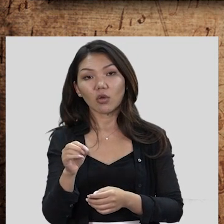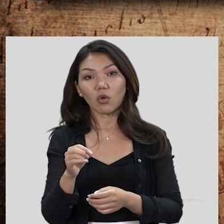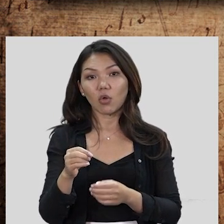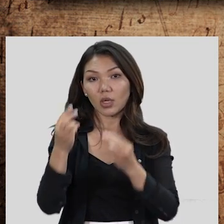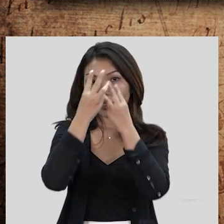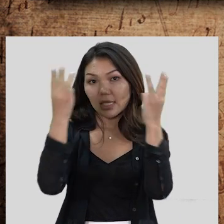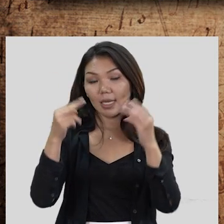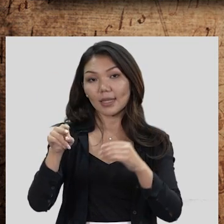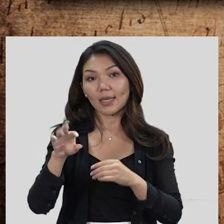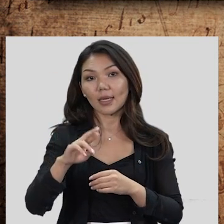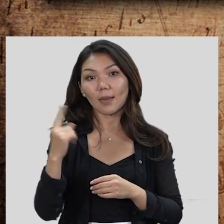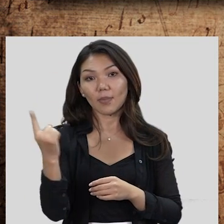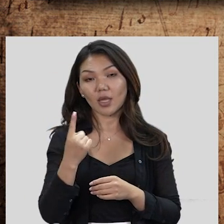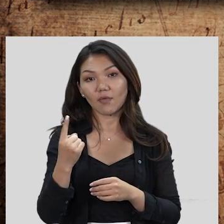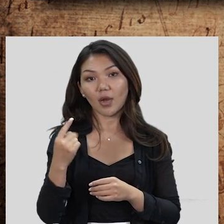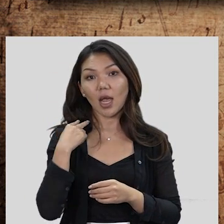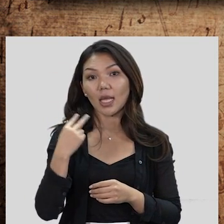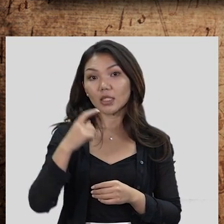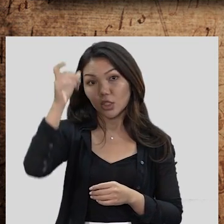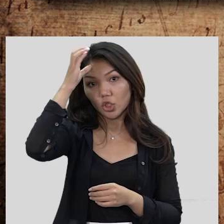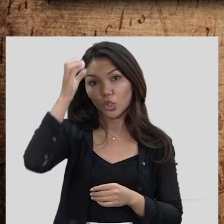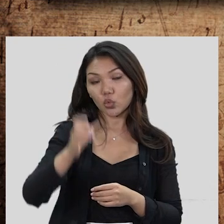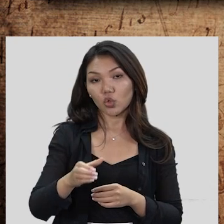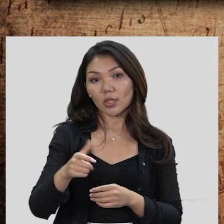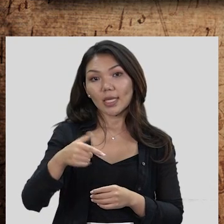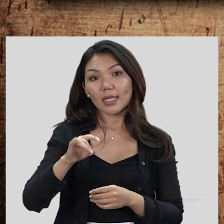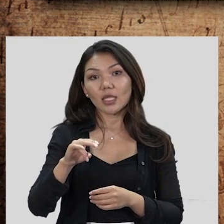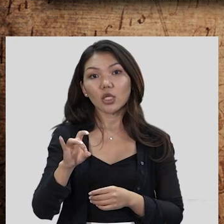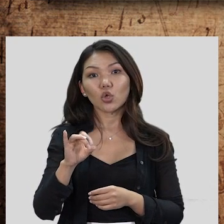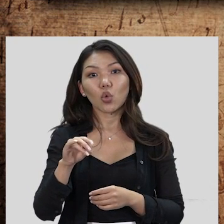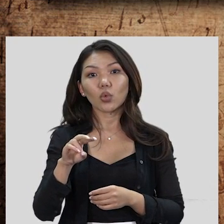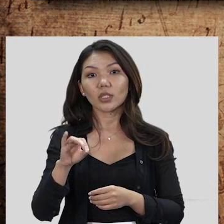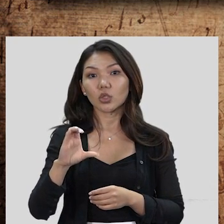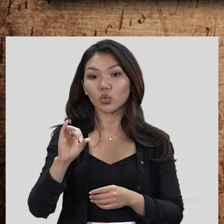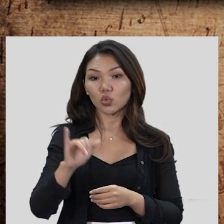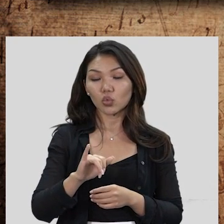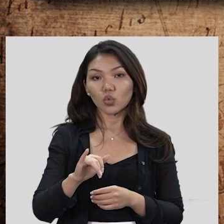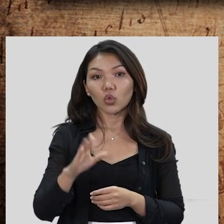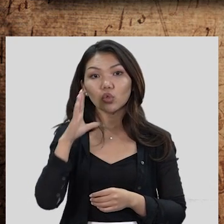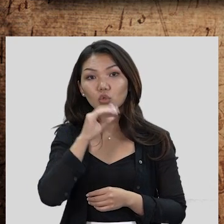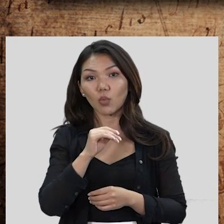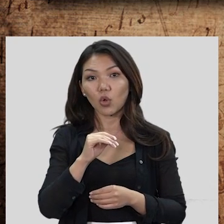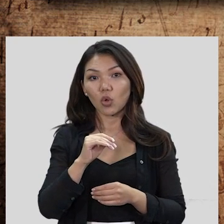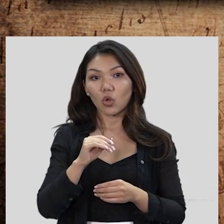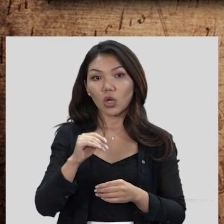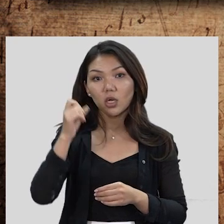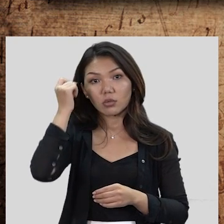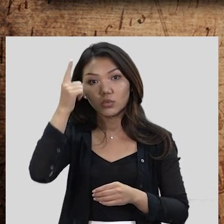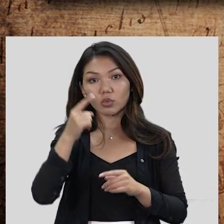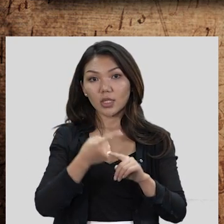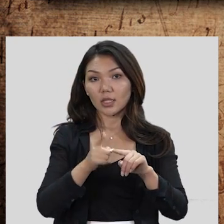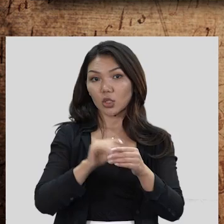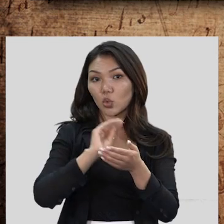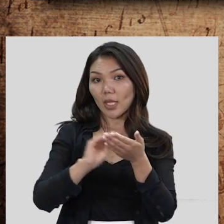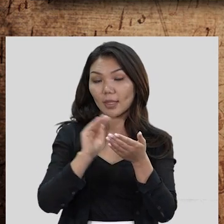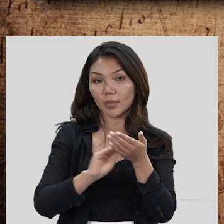1 удалось прочесть английскому ученому генри роллинз она нам дала ключ к расшифровке клинописи древних